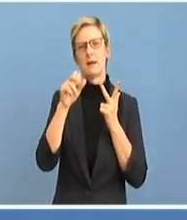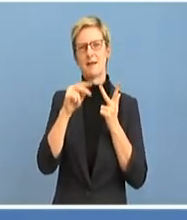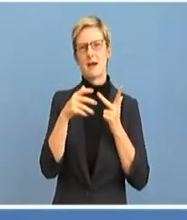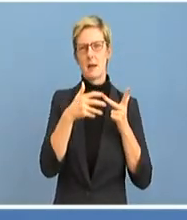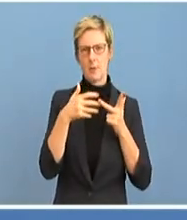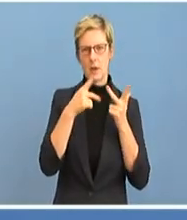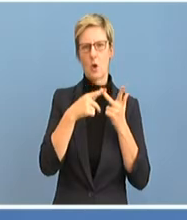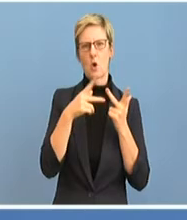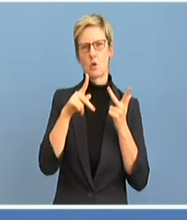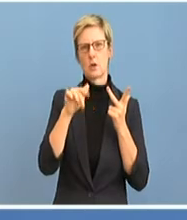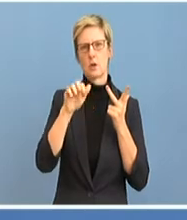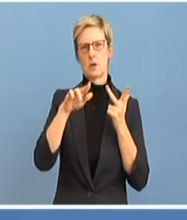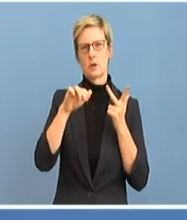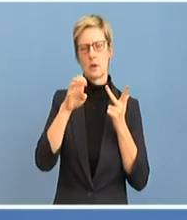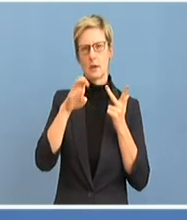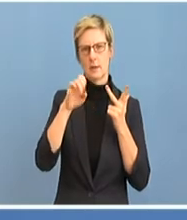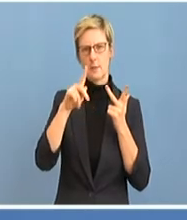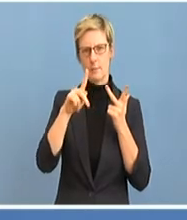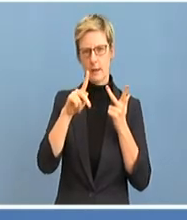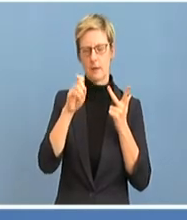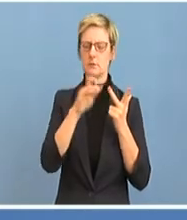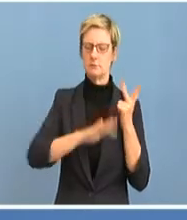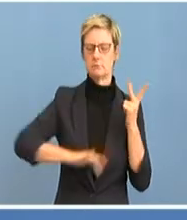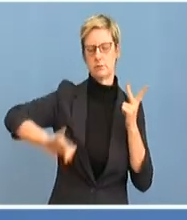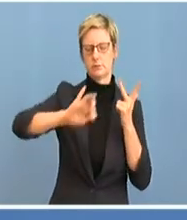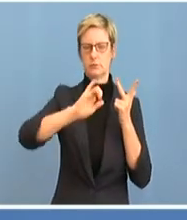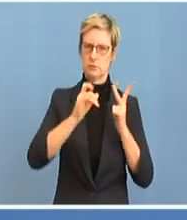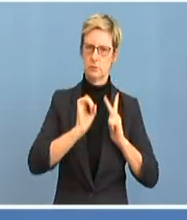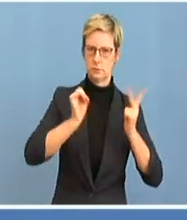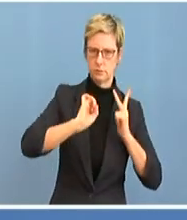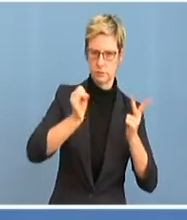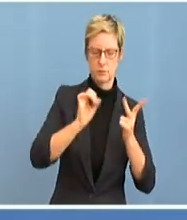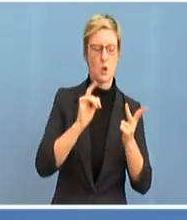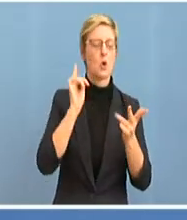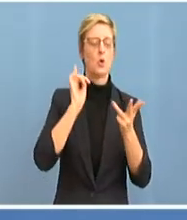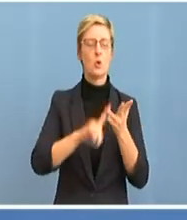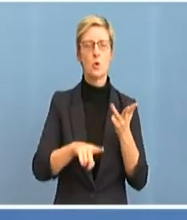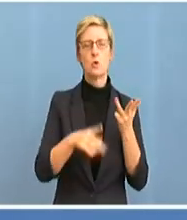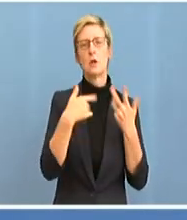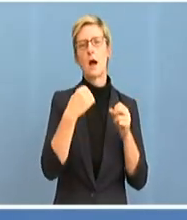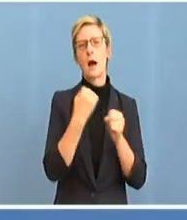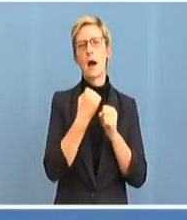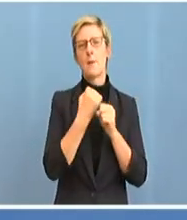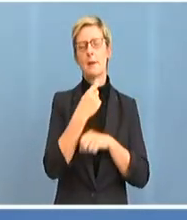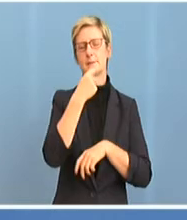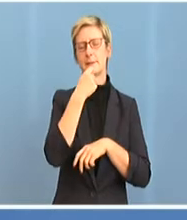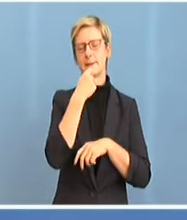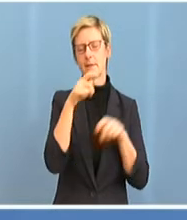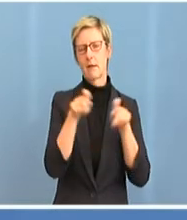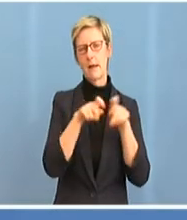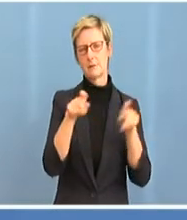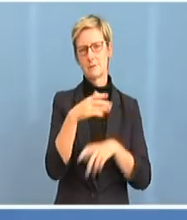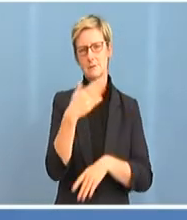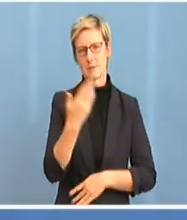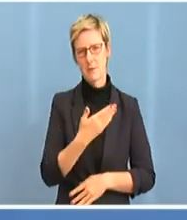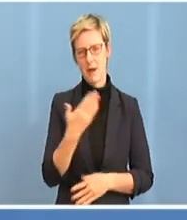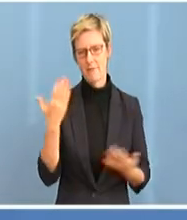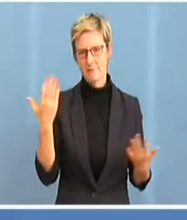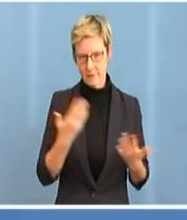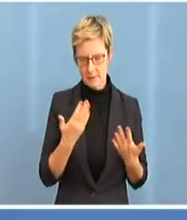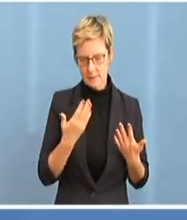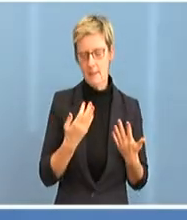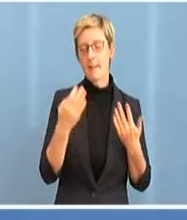Karibik, gerade vor dem Hintergrund der Corona-Krise. Und zudem wird es beim Arbeitsmittagessen darum gehen, welche Beiträge